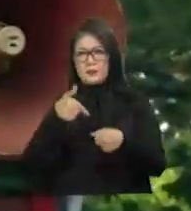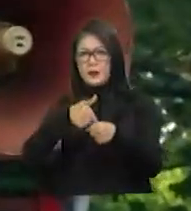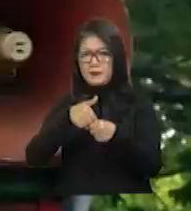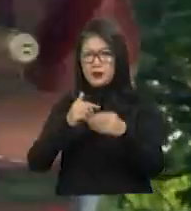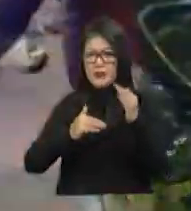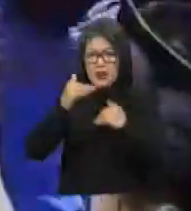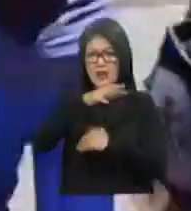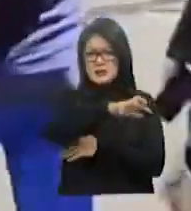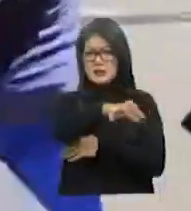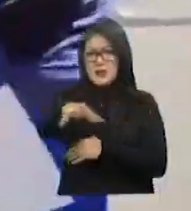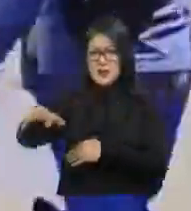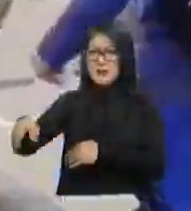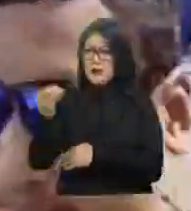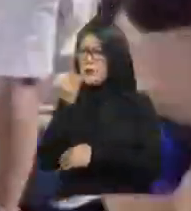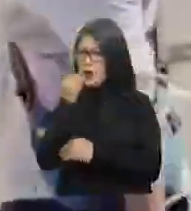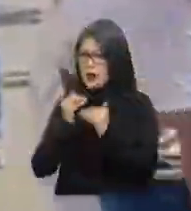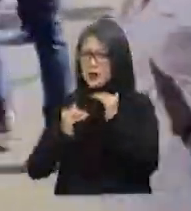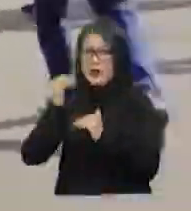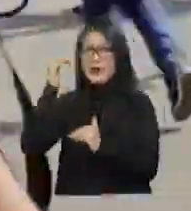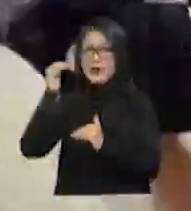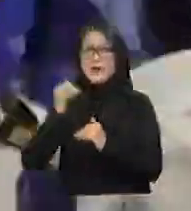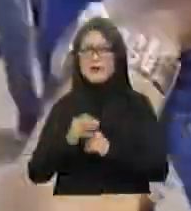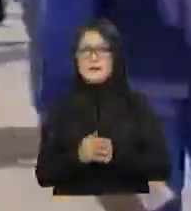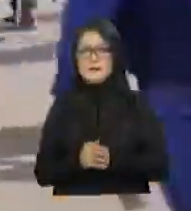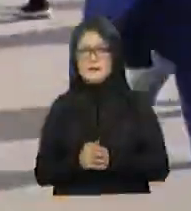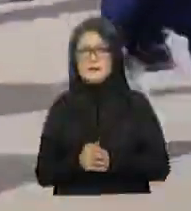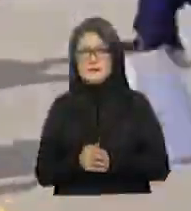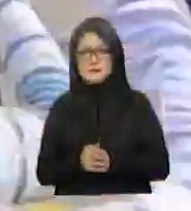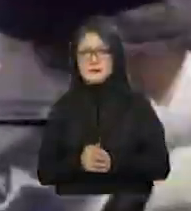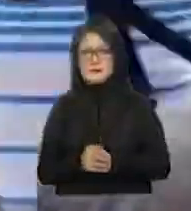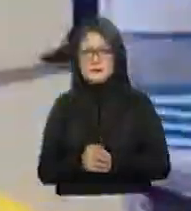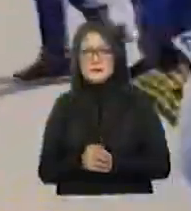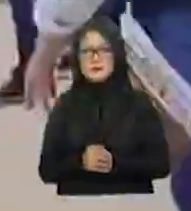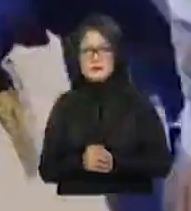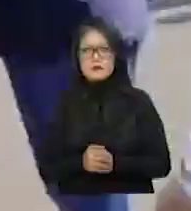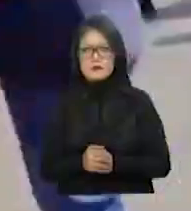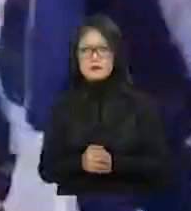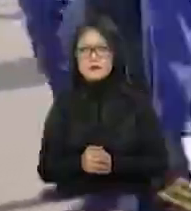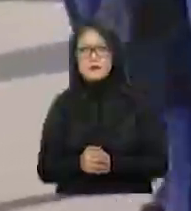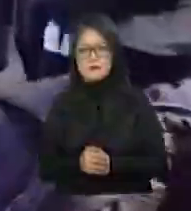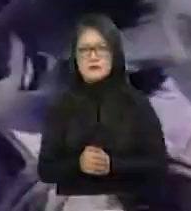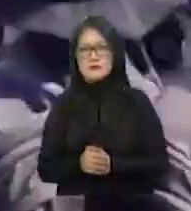pokok Hai dari Jakarta tim liputan news melaporkan